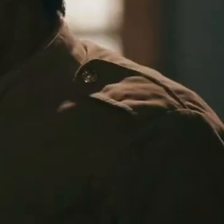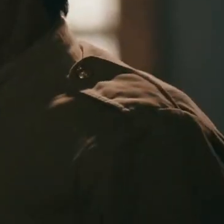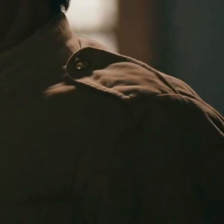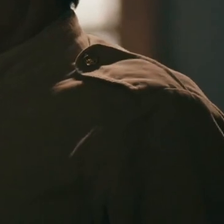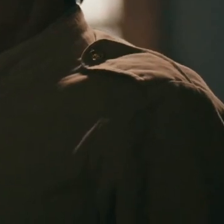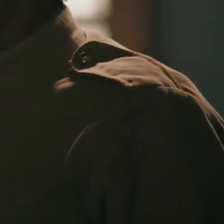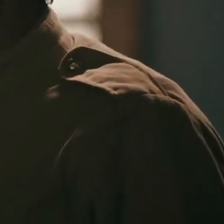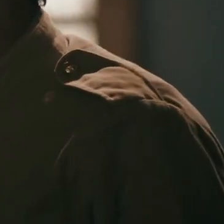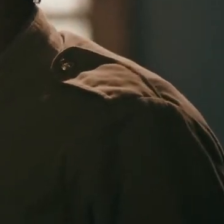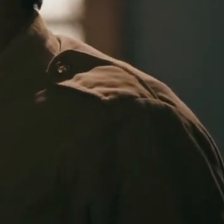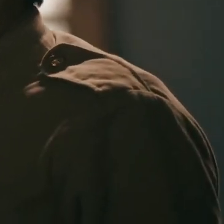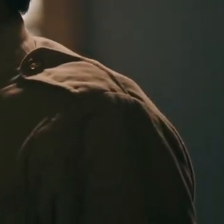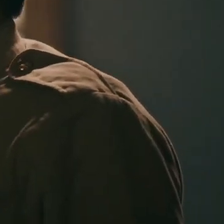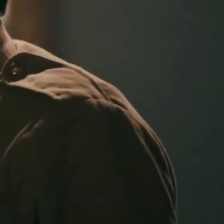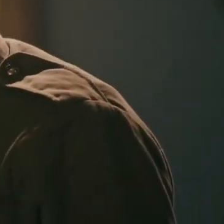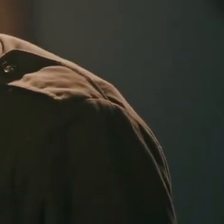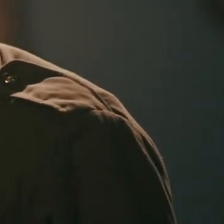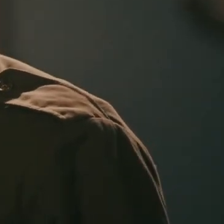durdu.